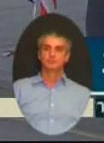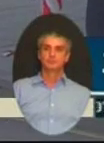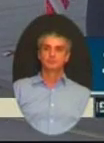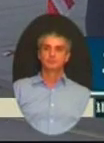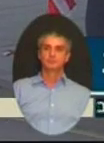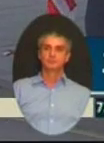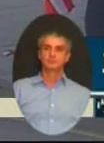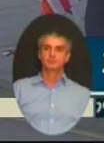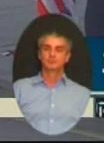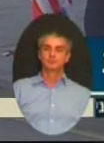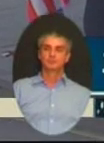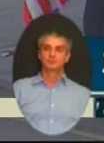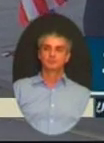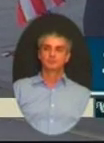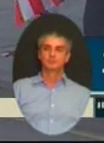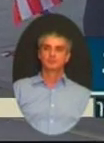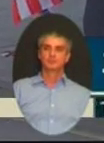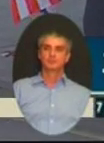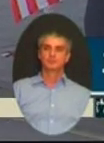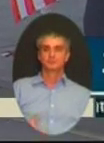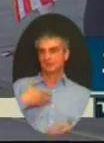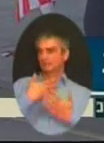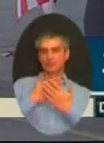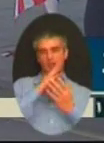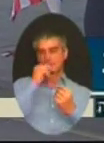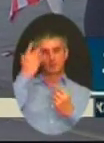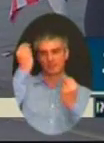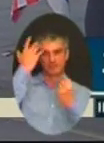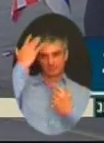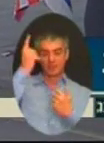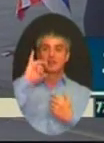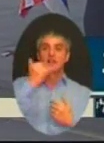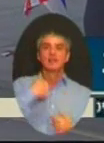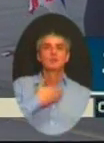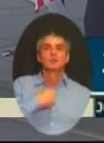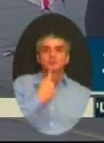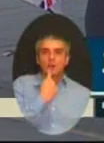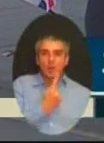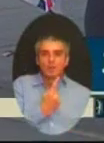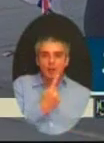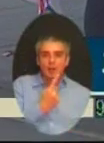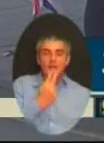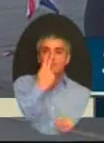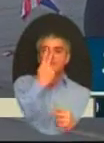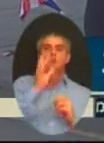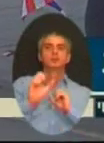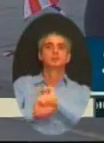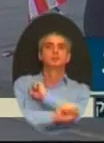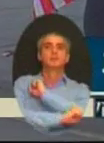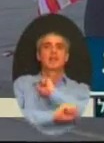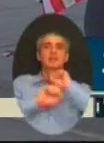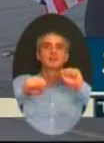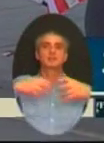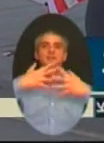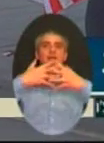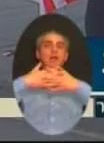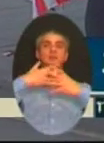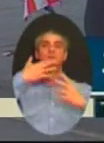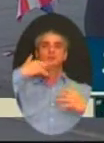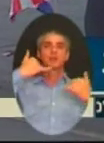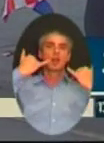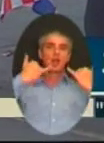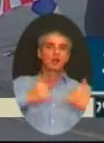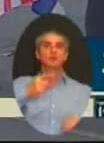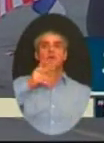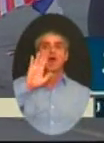ימס. אני לא מציע לדבר על דברים היפותטיים, אבל כן מה שאני כן רוצה לומר. ביקורו של סגן נשיא ארצות הברית בישראל כרגע